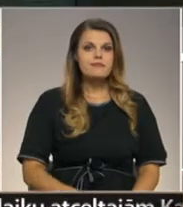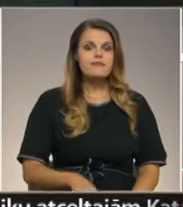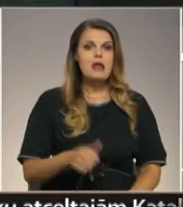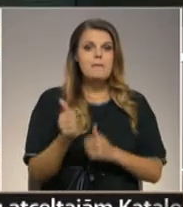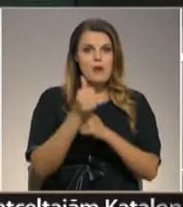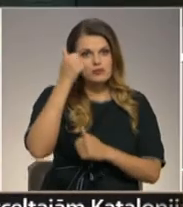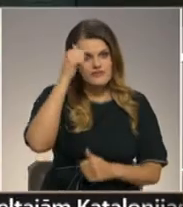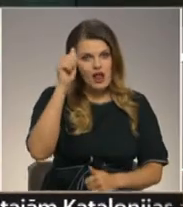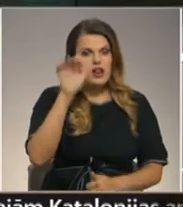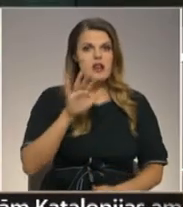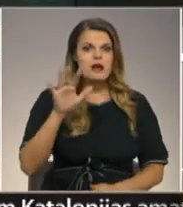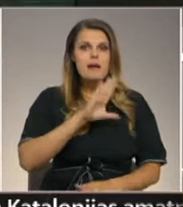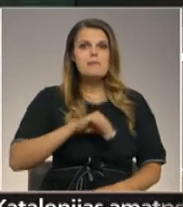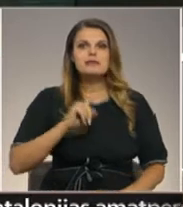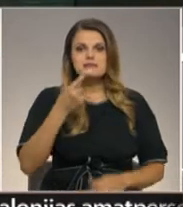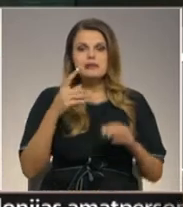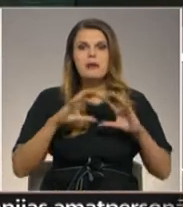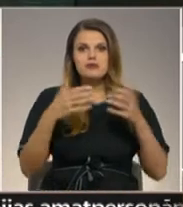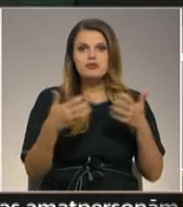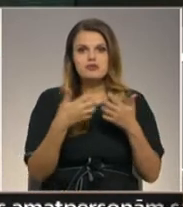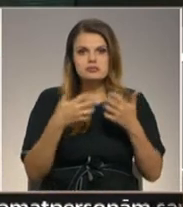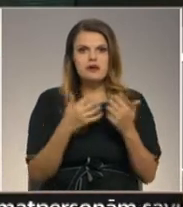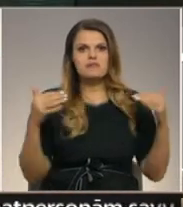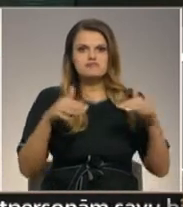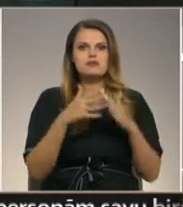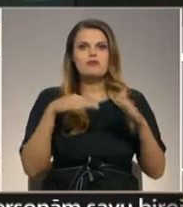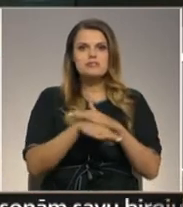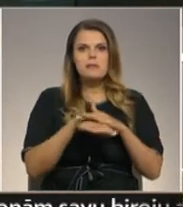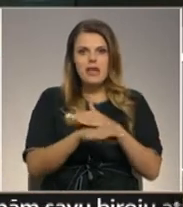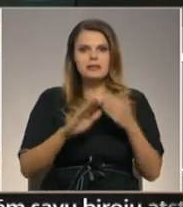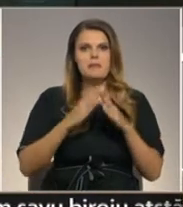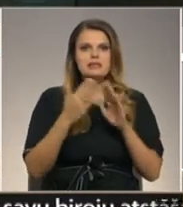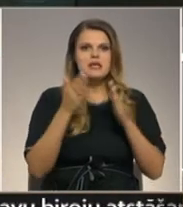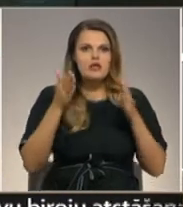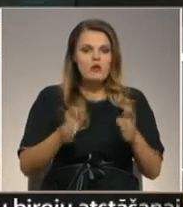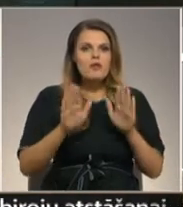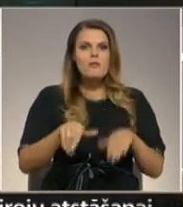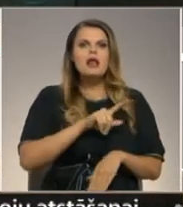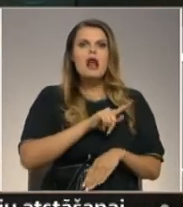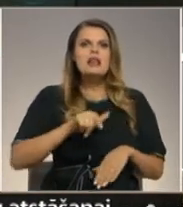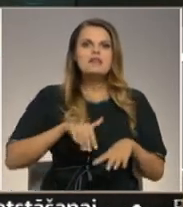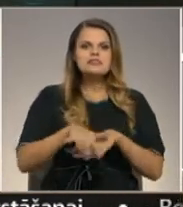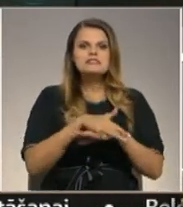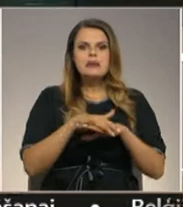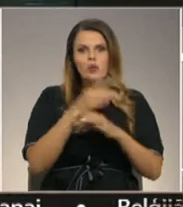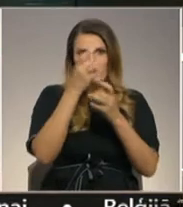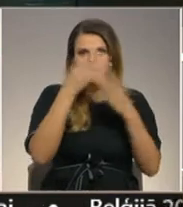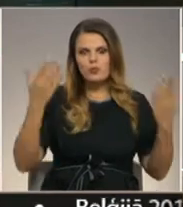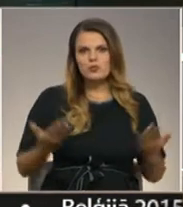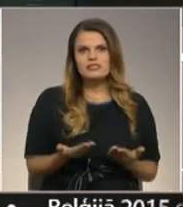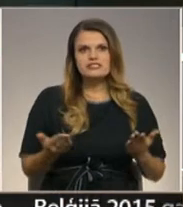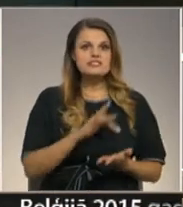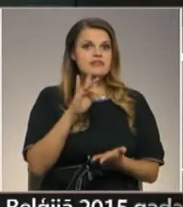Valkā pēc Pirmā pasaules kara ieradās daudzi bēgļi un pilsēta kļuva par latviešu sabiedriskās un kultūras dzīves